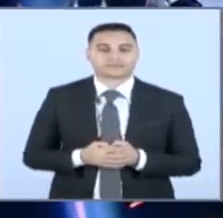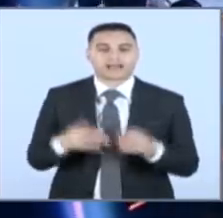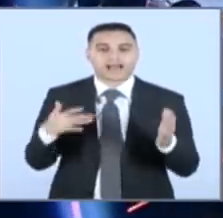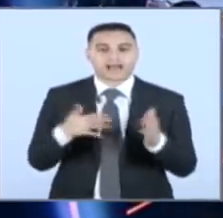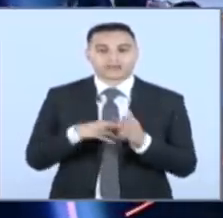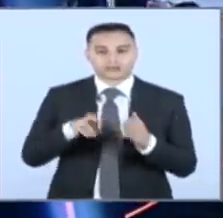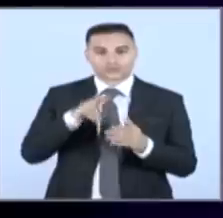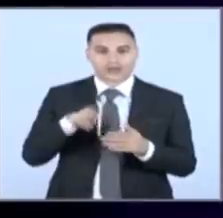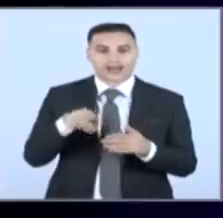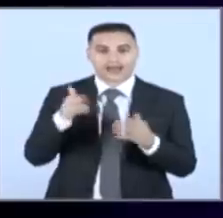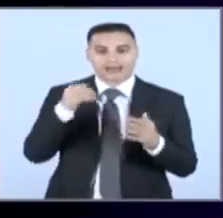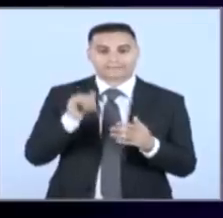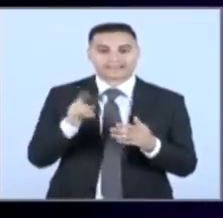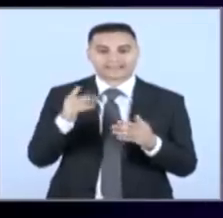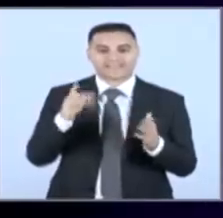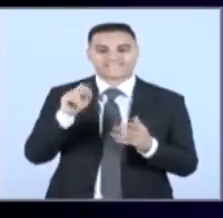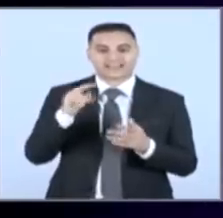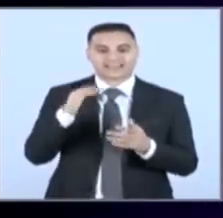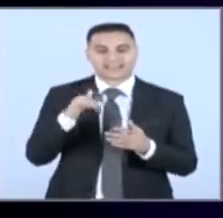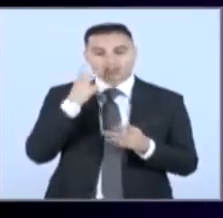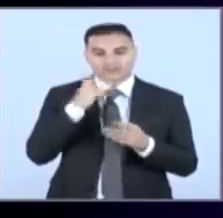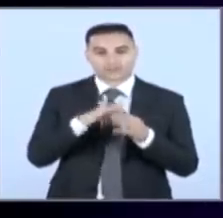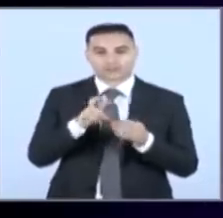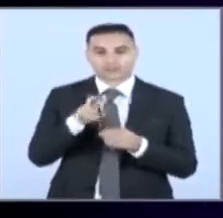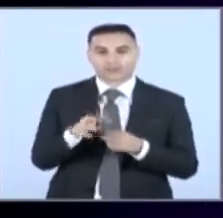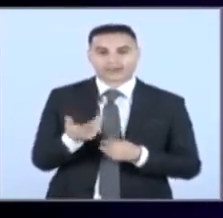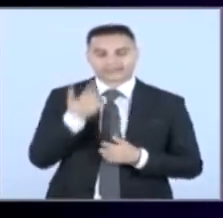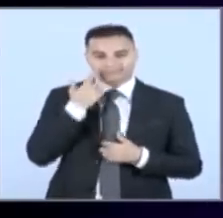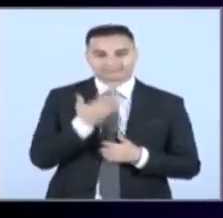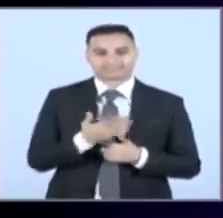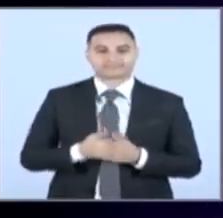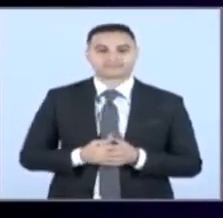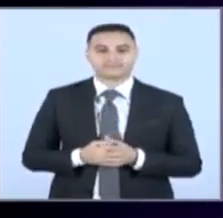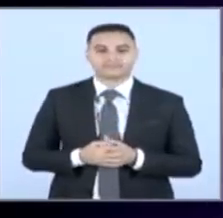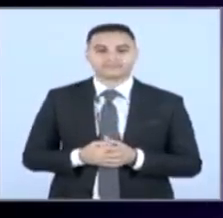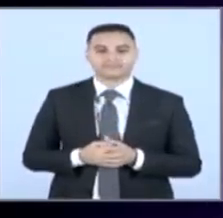آخر سؤال أمير فتحي، وهنشوف موضوع السؤال